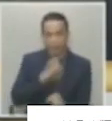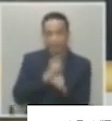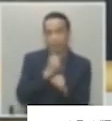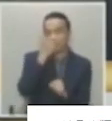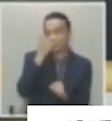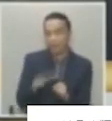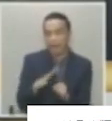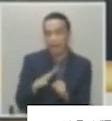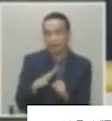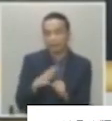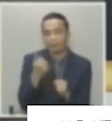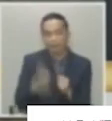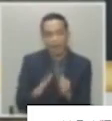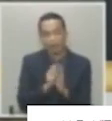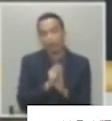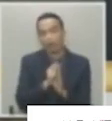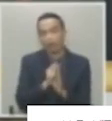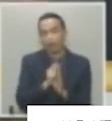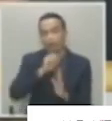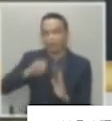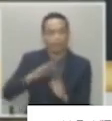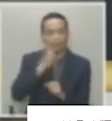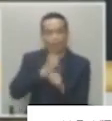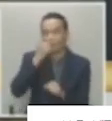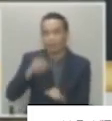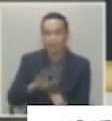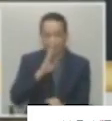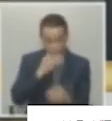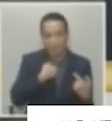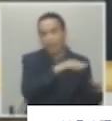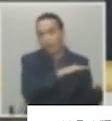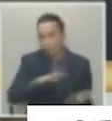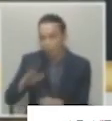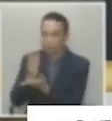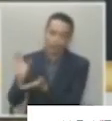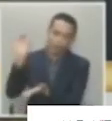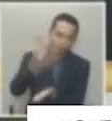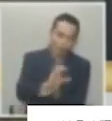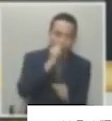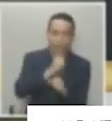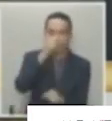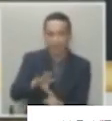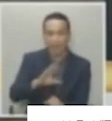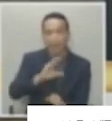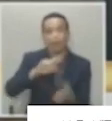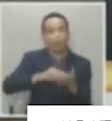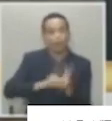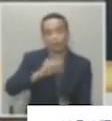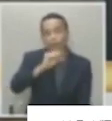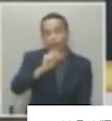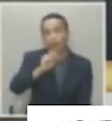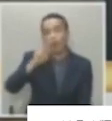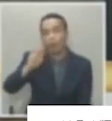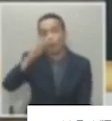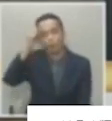ำก็ได้ขอคนนี้ทำก็ได้อันนี้หน่วยงานไม่ว่าฟังก์ชันไหนพร้อมทำให้หมดมีเงินหมดแต่ทำไม่ได้เพราะบอกว่าโอนไปแล้ว